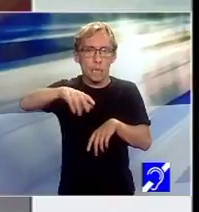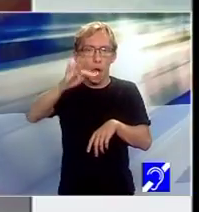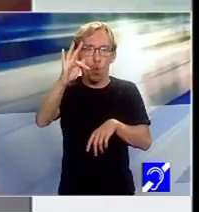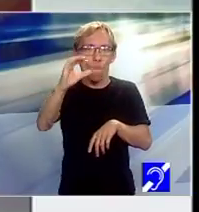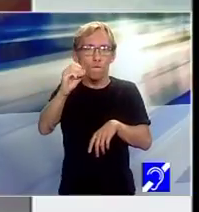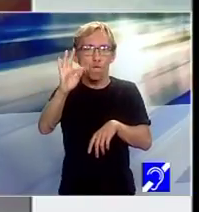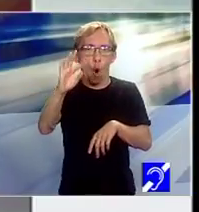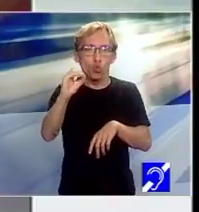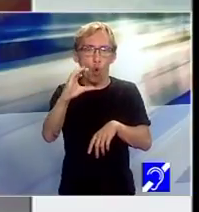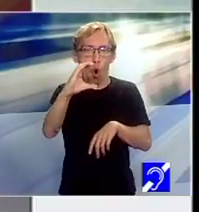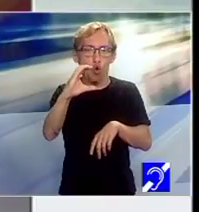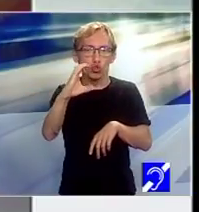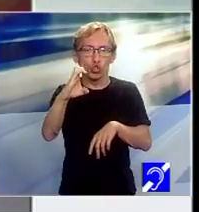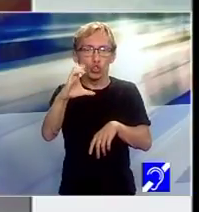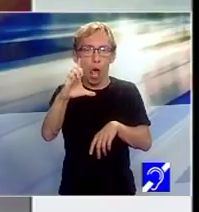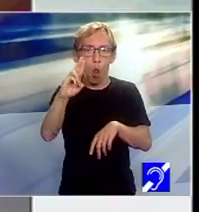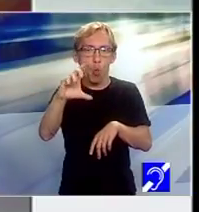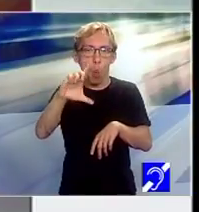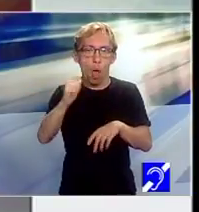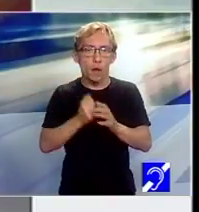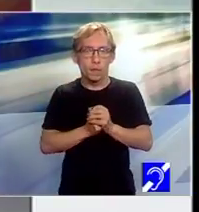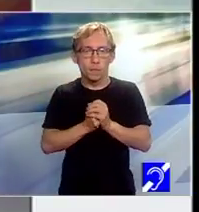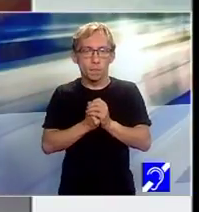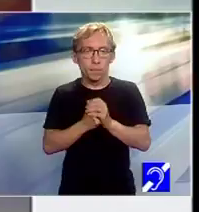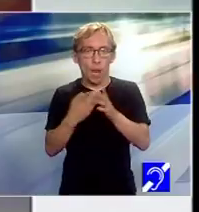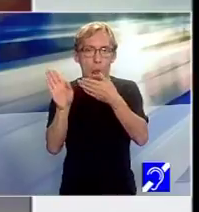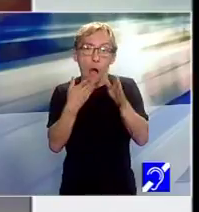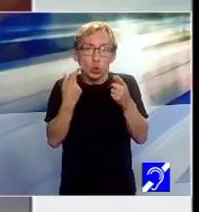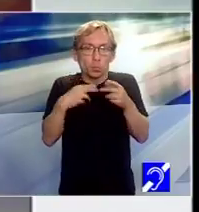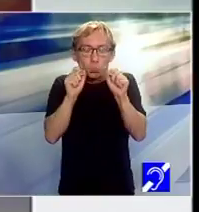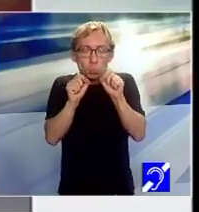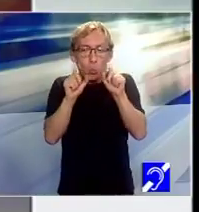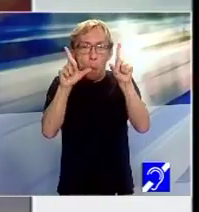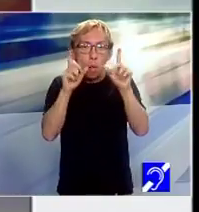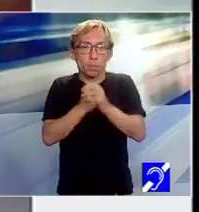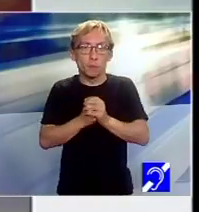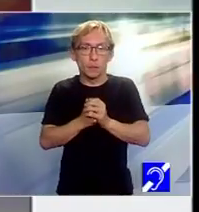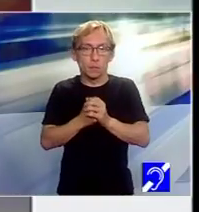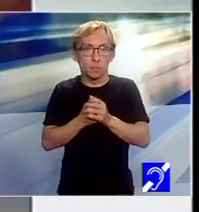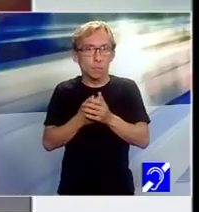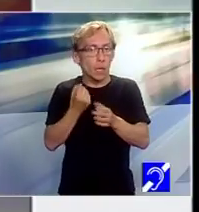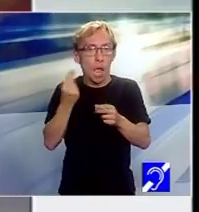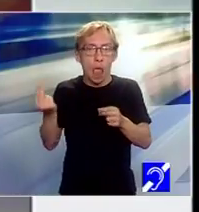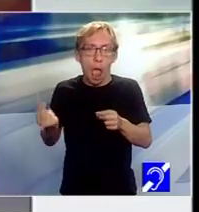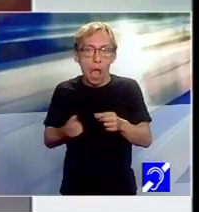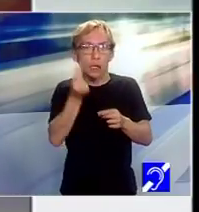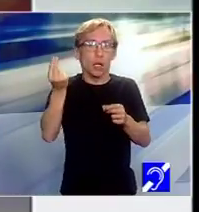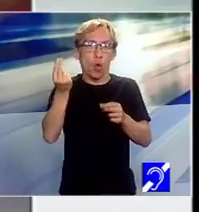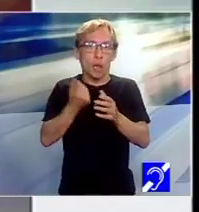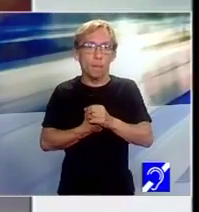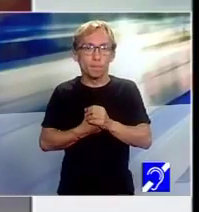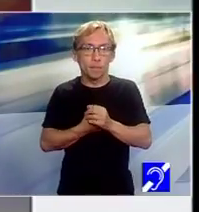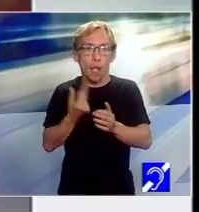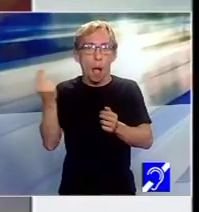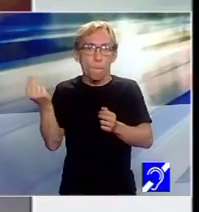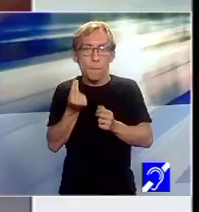chiuvetă. Un lucru care la început ne-a mirat, dar în timp s-a dovedit extraordinar, pentru că